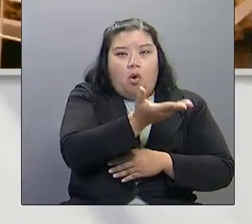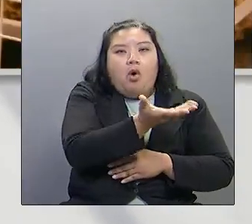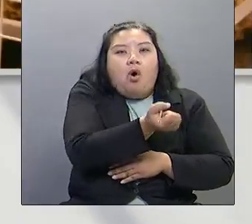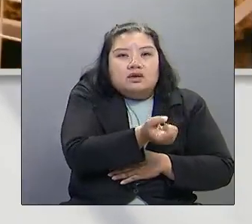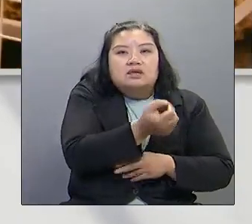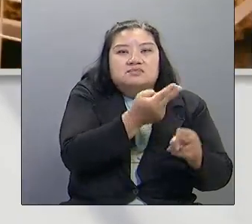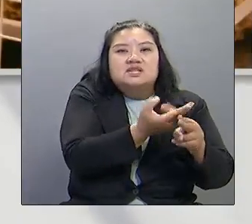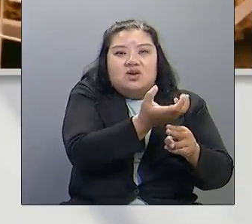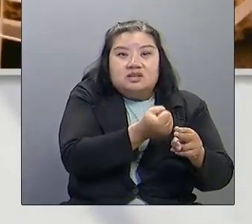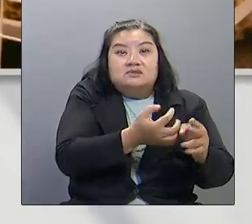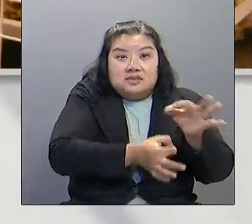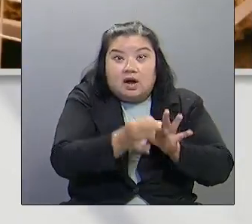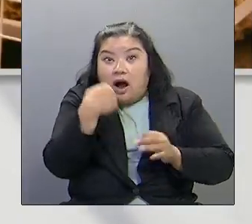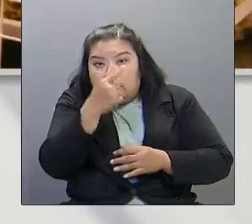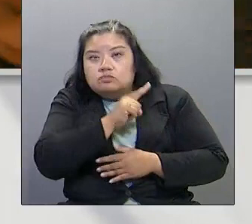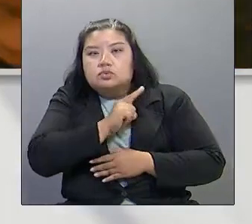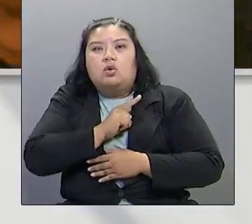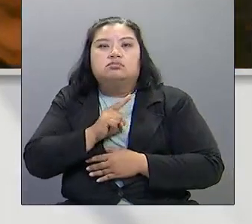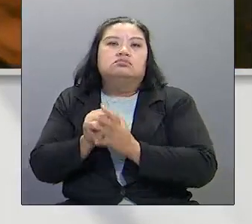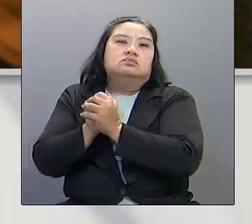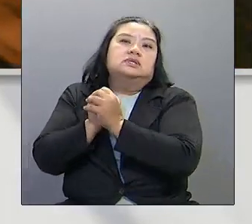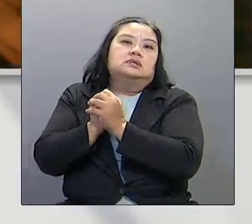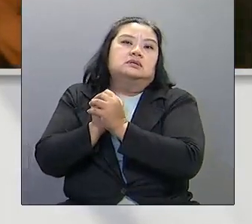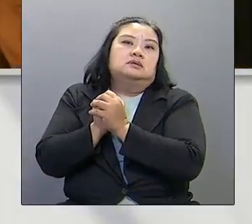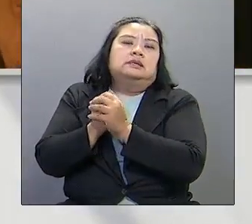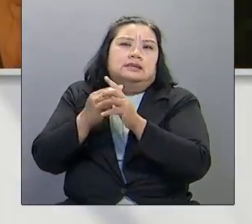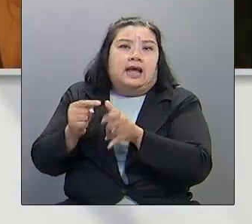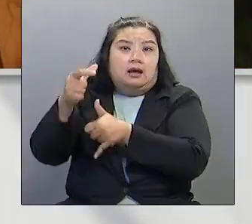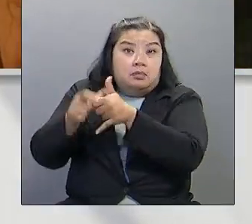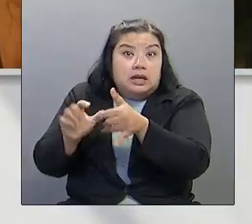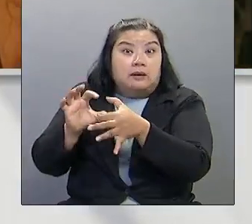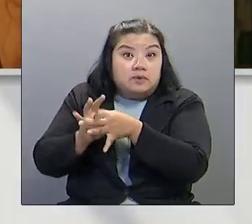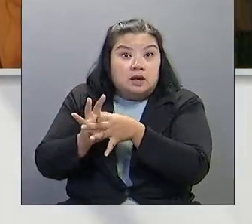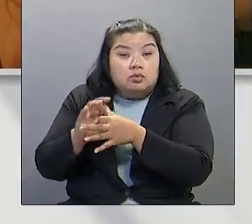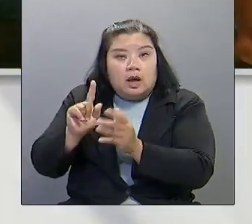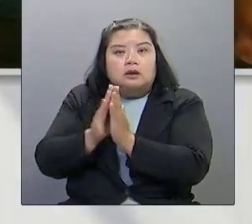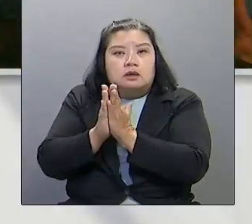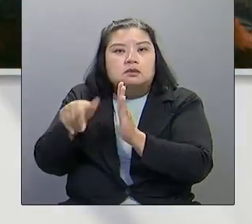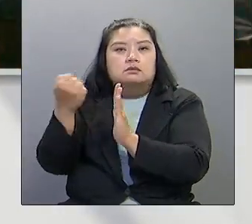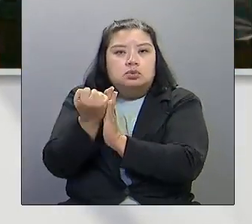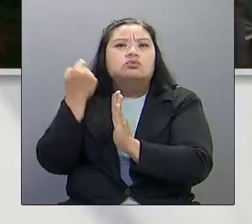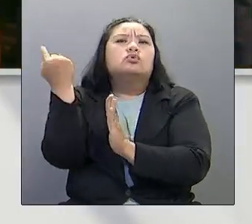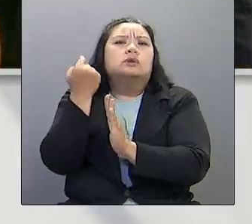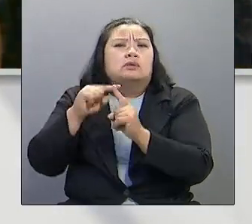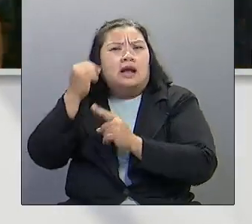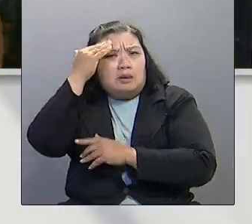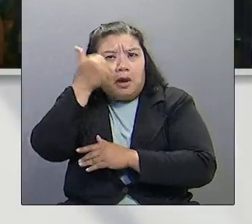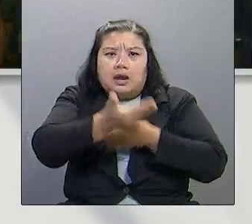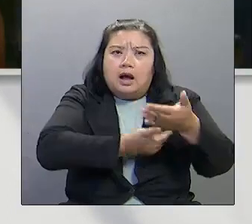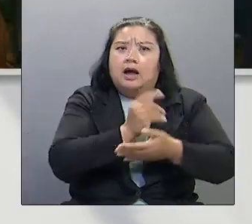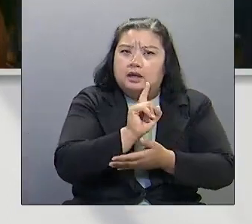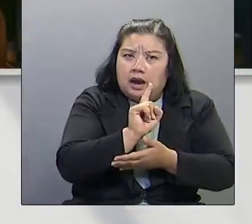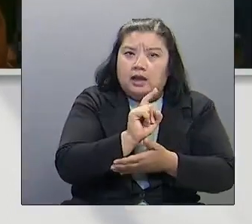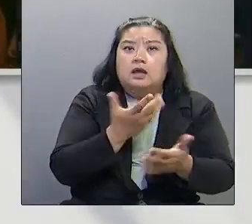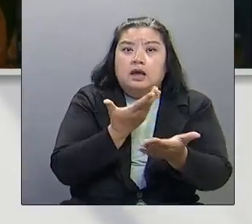ที่เข้ามาเนี่ยบางทีเข้ามาทำมาหากินด้วยวีซ่าท่องเที่ยวเท่ากับว่าผิดประเภทละที่สำคัญก็คือเงินที่ได้จากการทำธุรกิจ